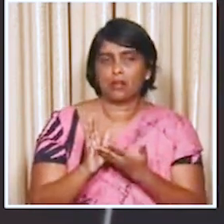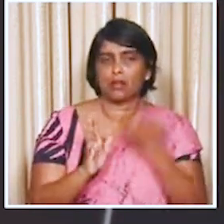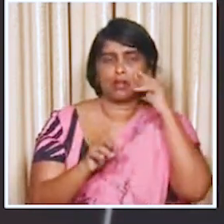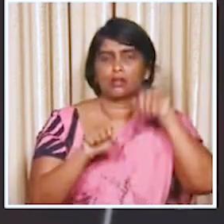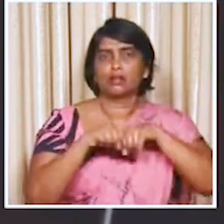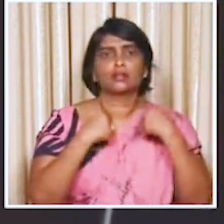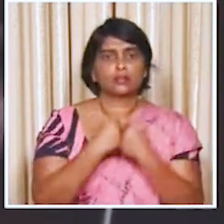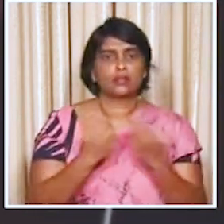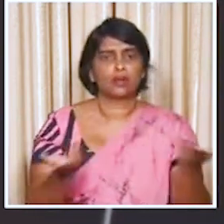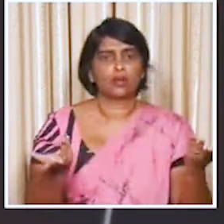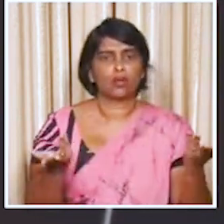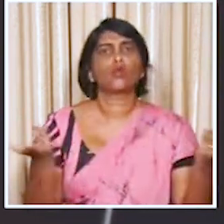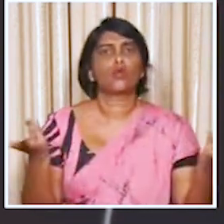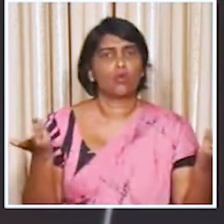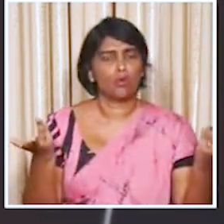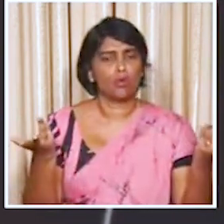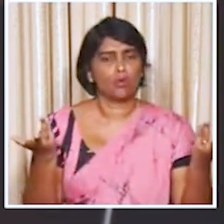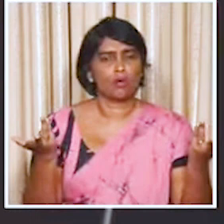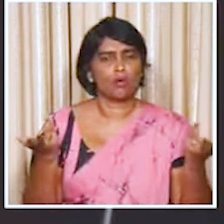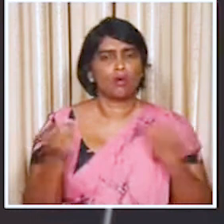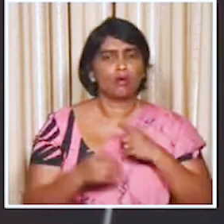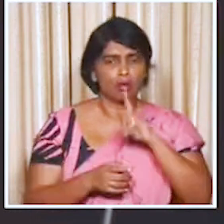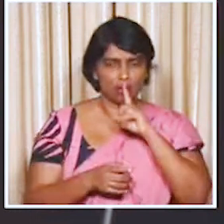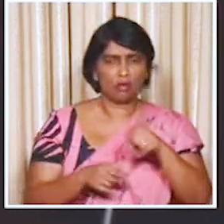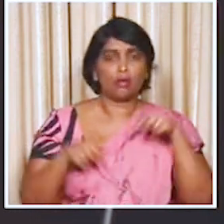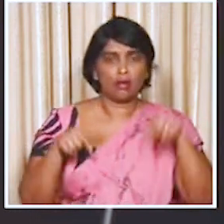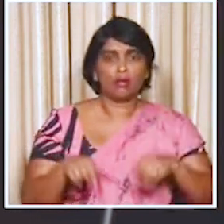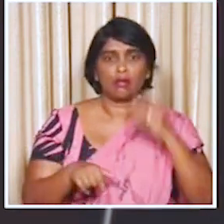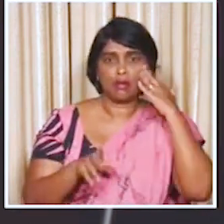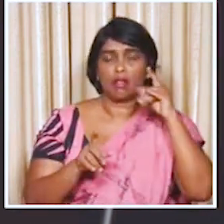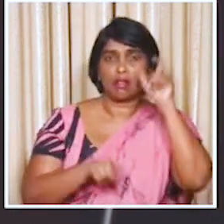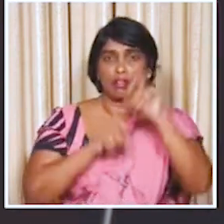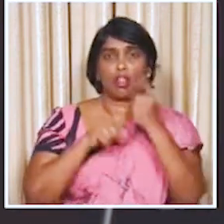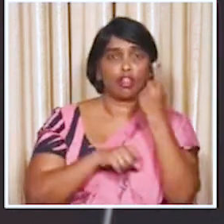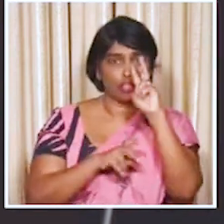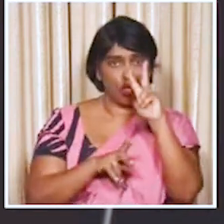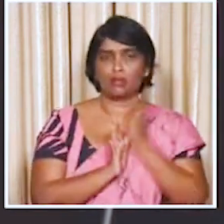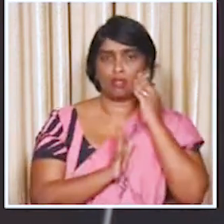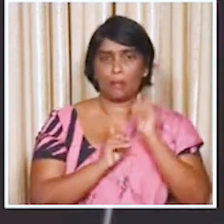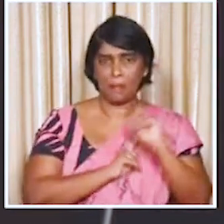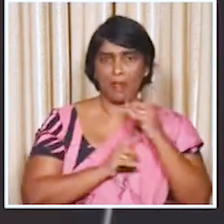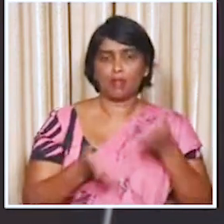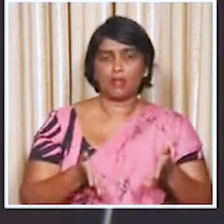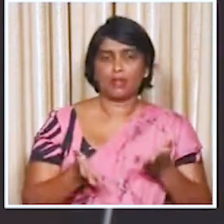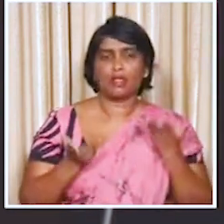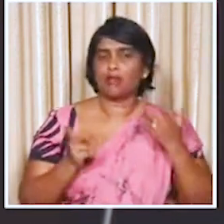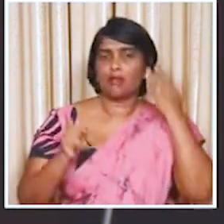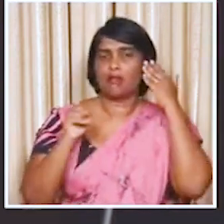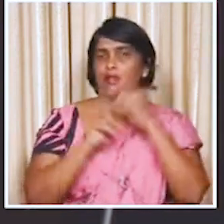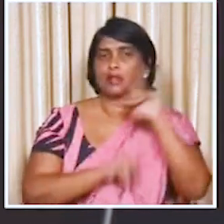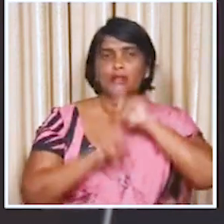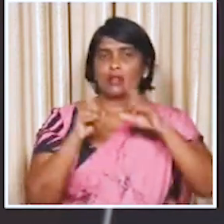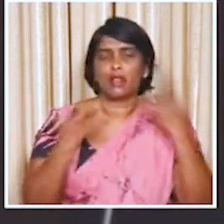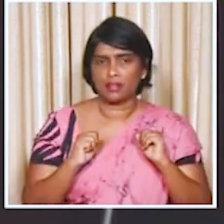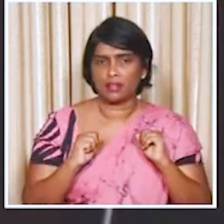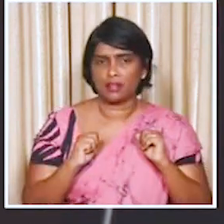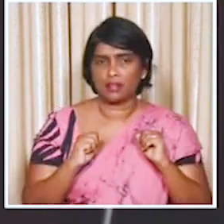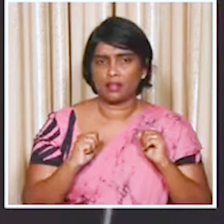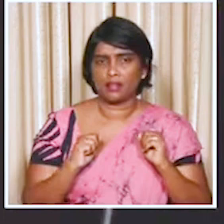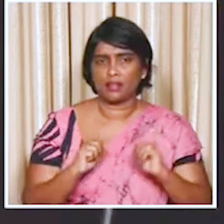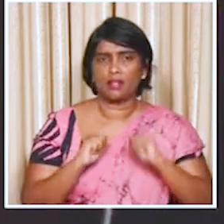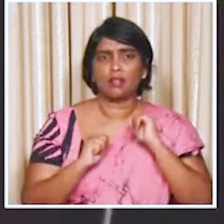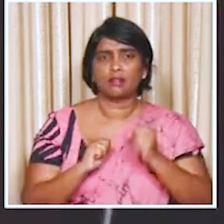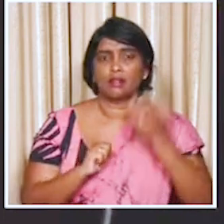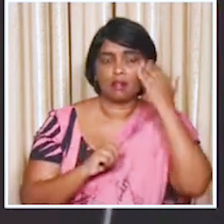kanta sangvidana? Ko? Mang ahanda kemathi meke kantawa 12k innawa mama ekathuwa. Ai meka gena api katha karanne natte?